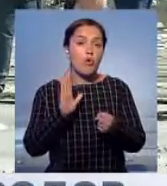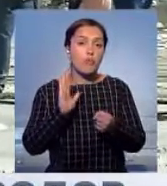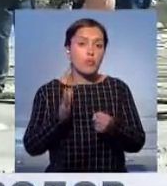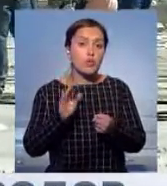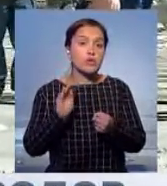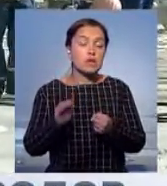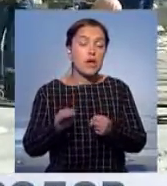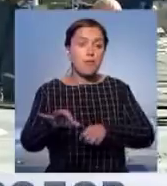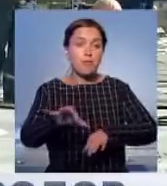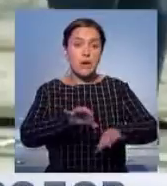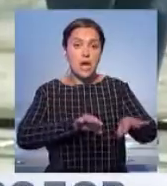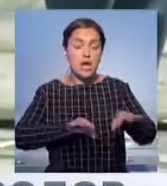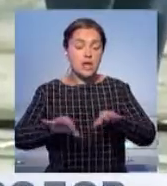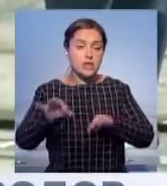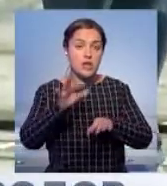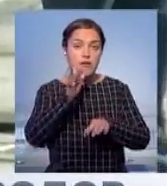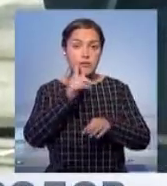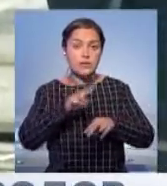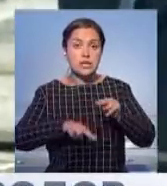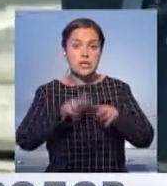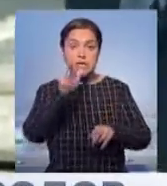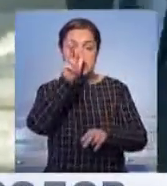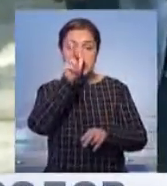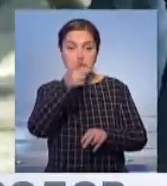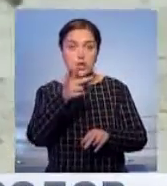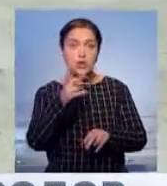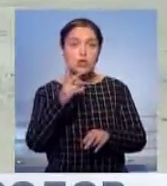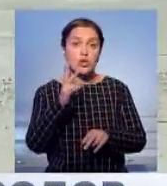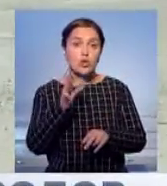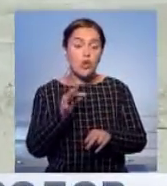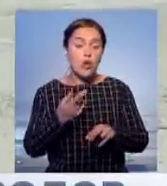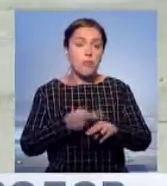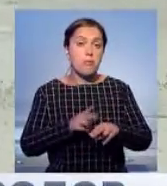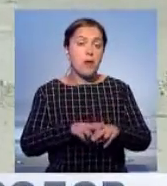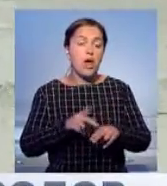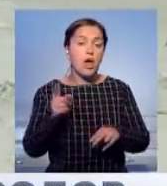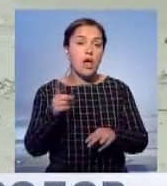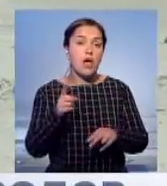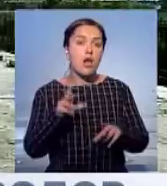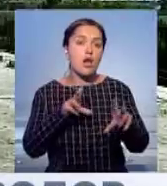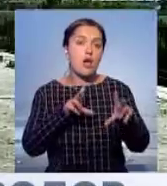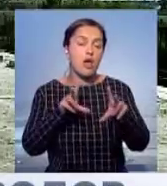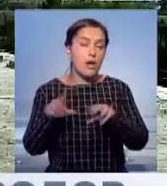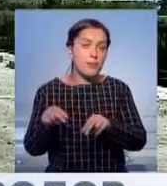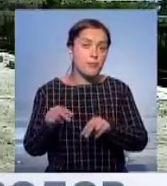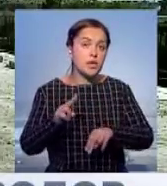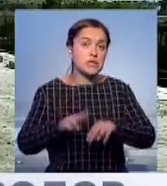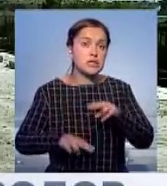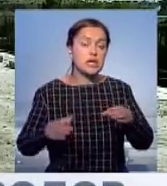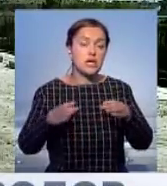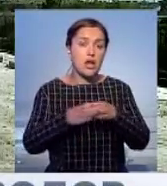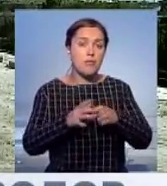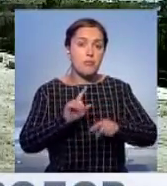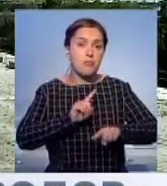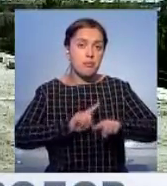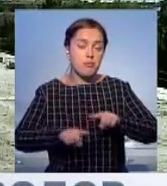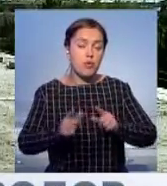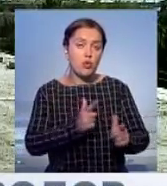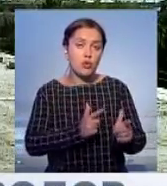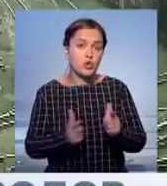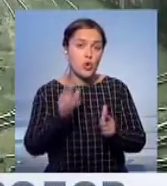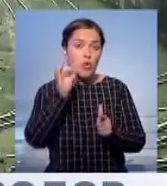полиуретановые. Проектный срок строительства 3 года, но подрядчики не в ущерб качеству обещают уложиться в полтора и сдать мост этой